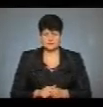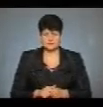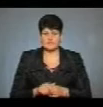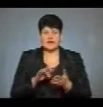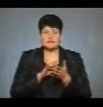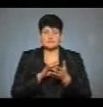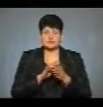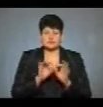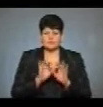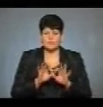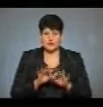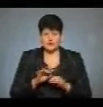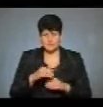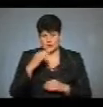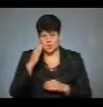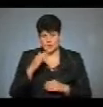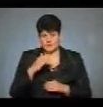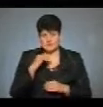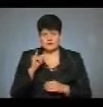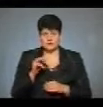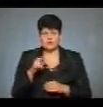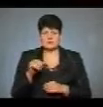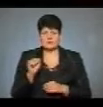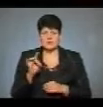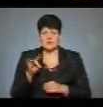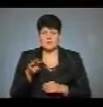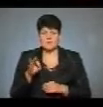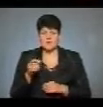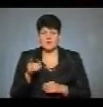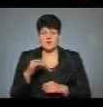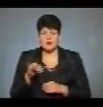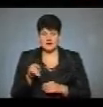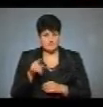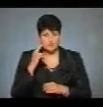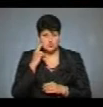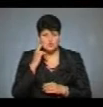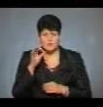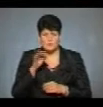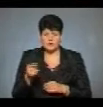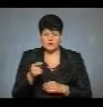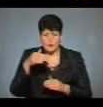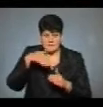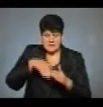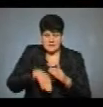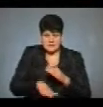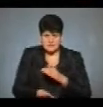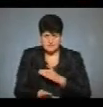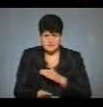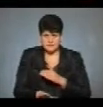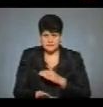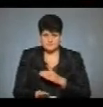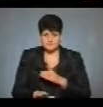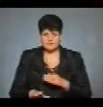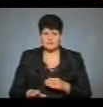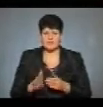Екскурсію проводить отець Ігор Дермограй. Ви чули про тернопільські підземелля, так звані, так? Легенди